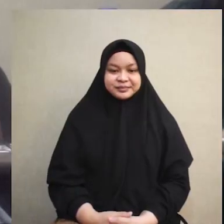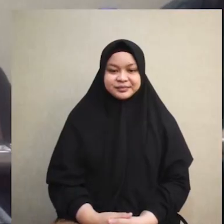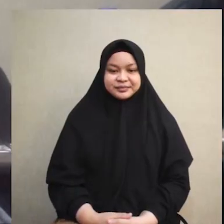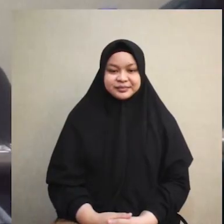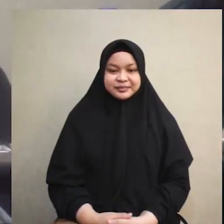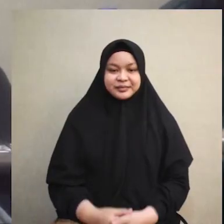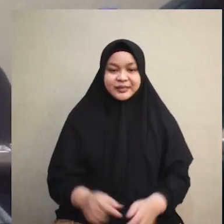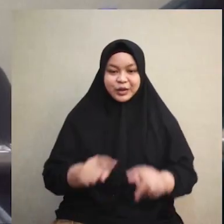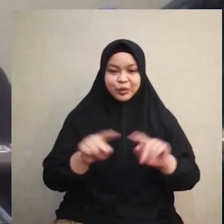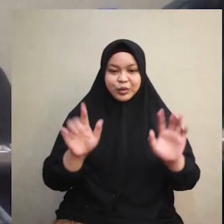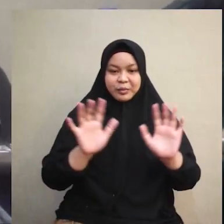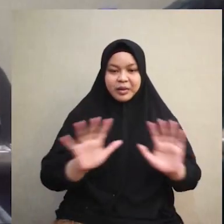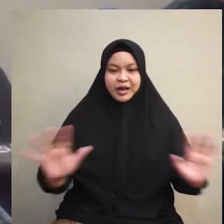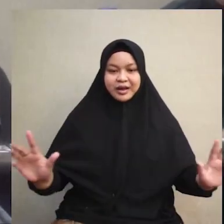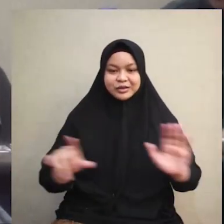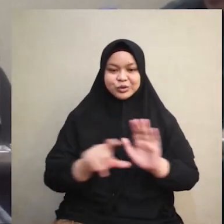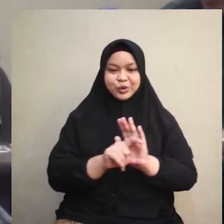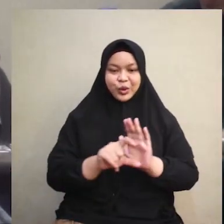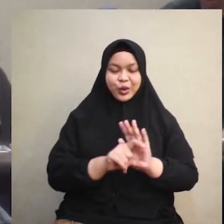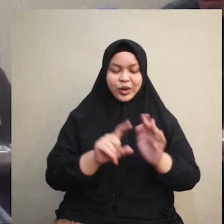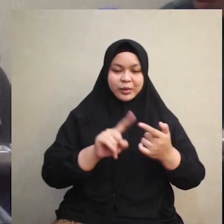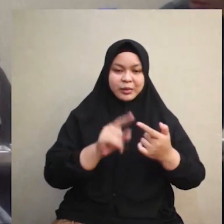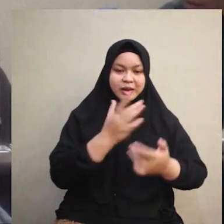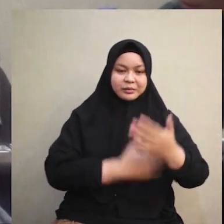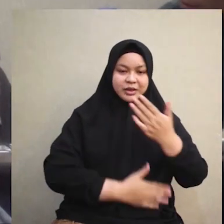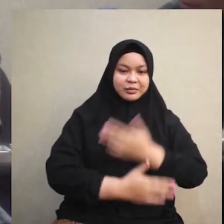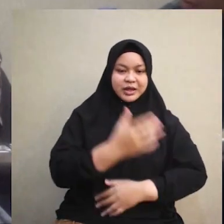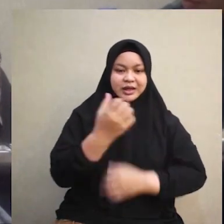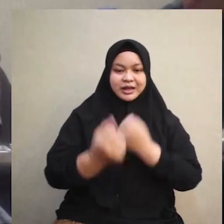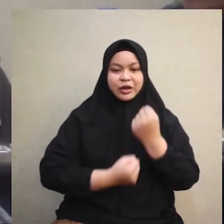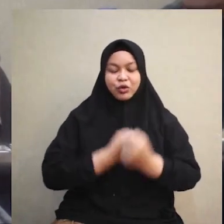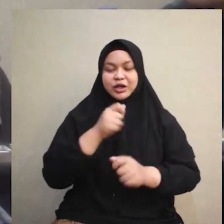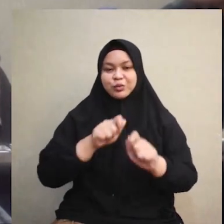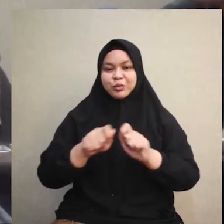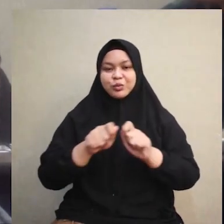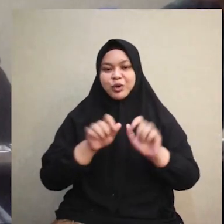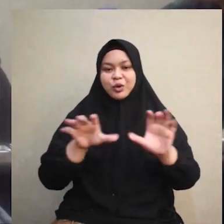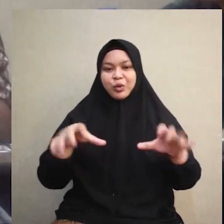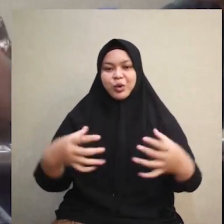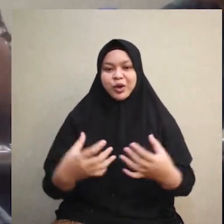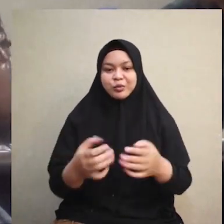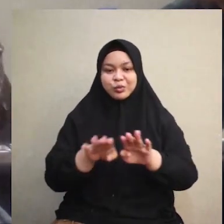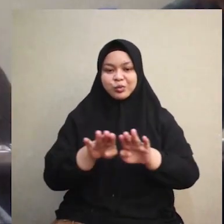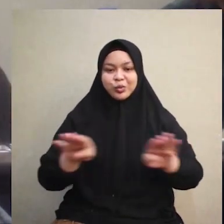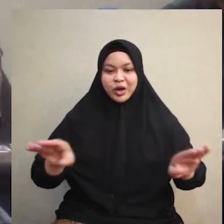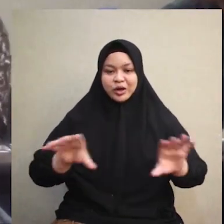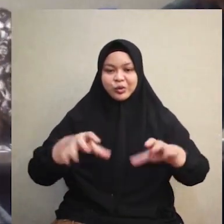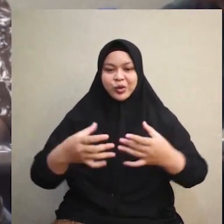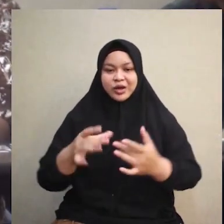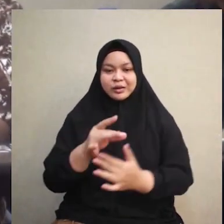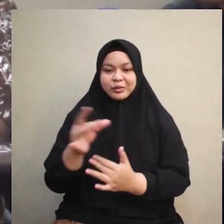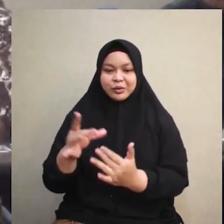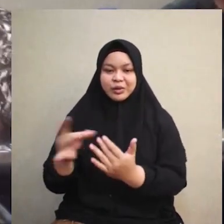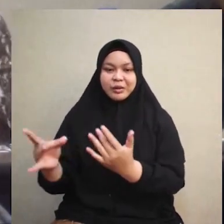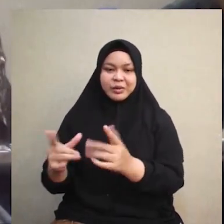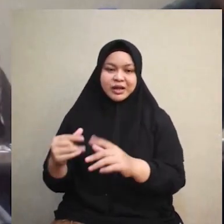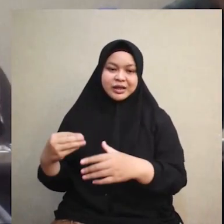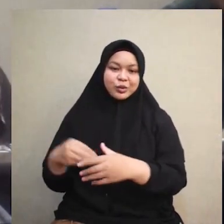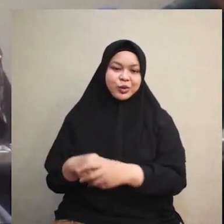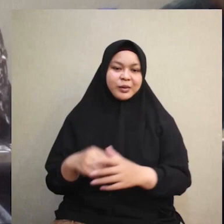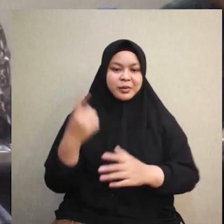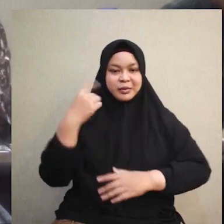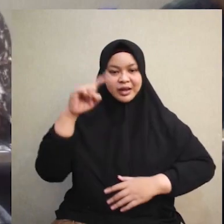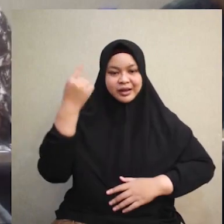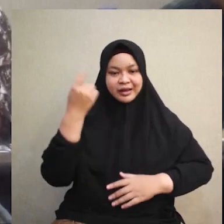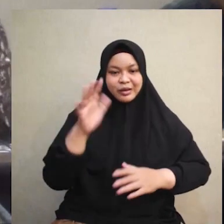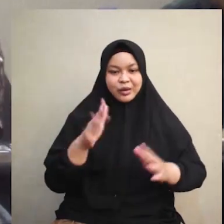sebenarnya banyak contoh justru teman-teman difabel aktivis ini created Space ya jadi membuka ruang-ruang alternatif ya daripada ikuti pemerintah